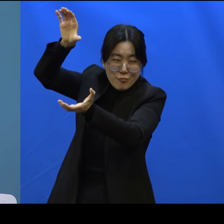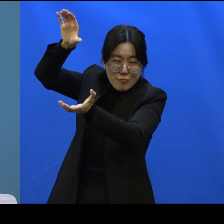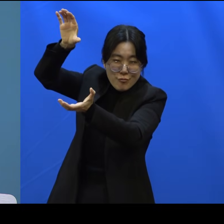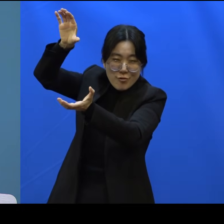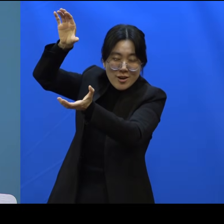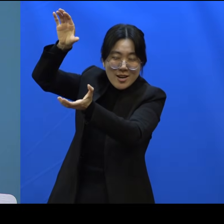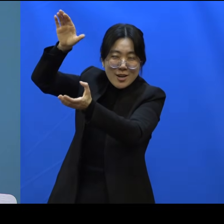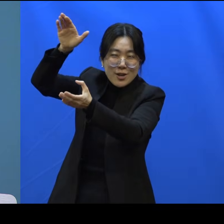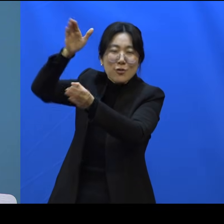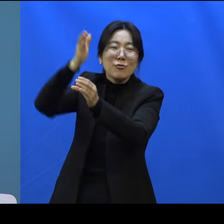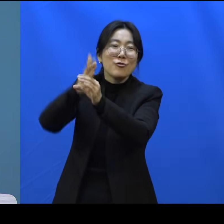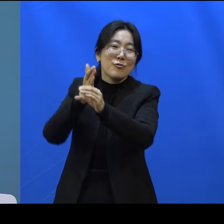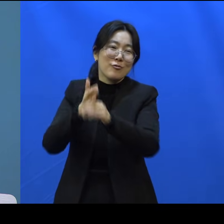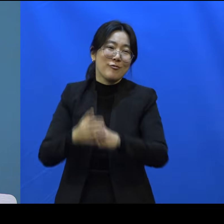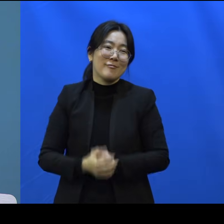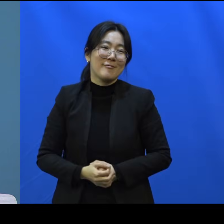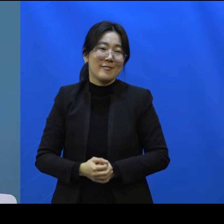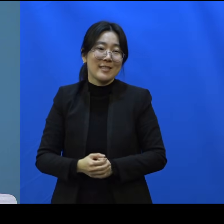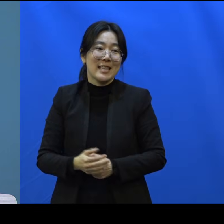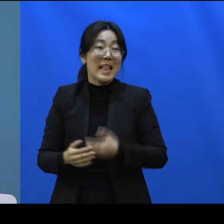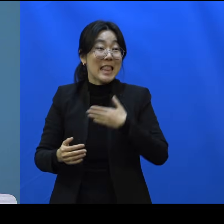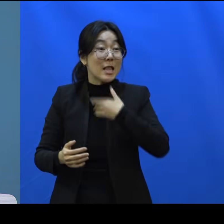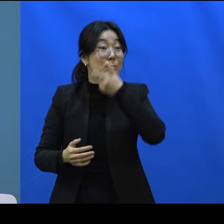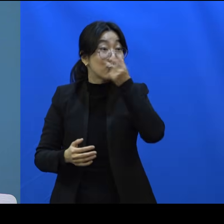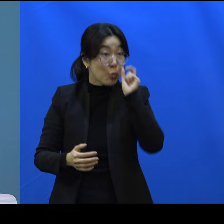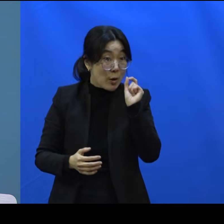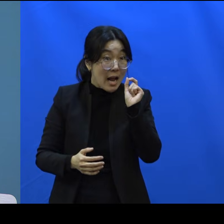나는 부족한데 하나님의 은혜는 충만해.